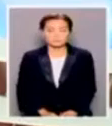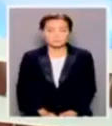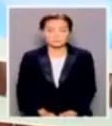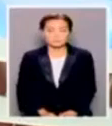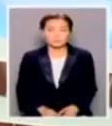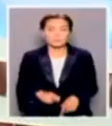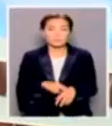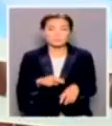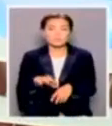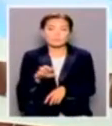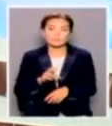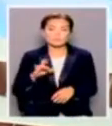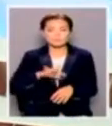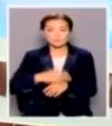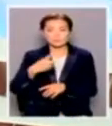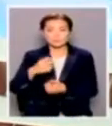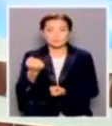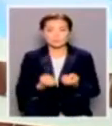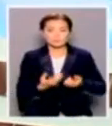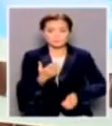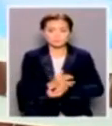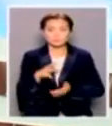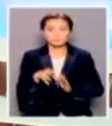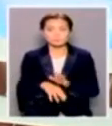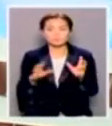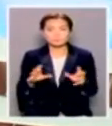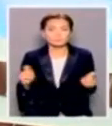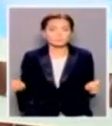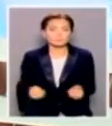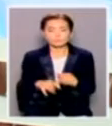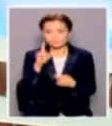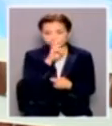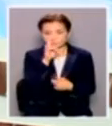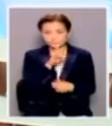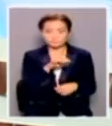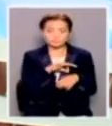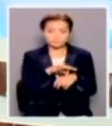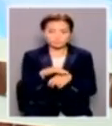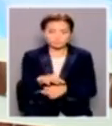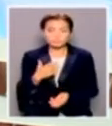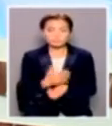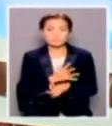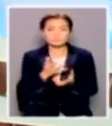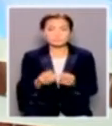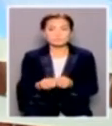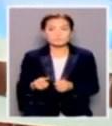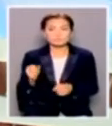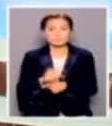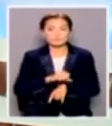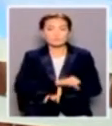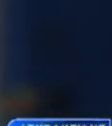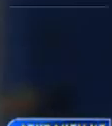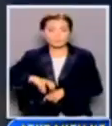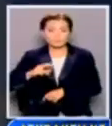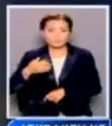полицейские отрав задержали два автомобиля в которых незаконно перевозили горюче-смазочные материалы при выезде из территориям